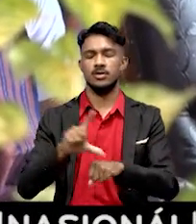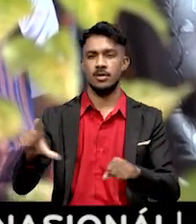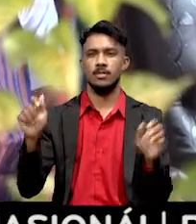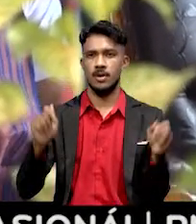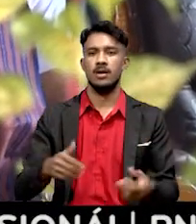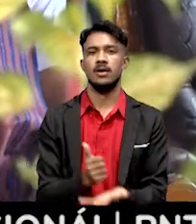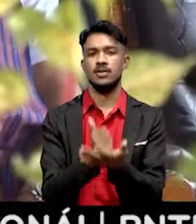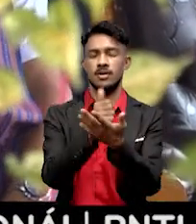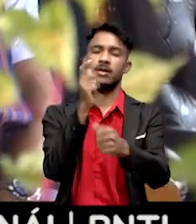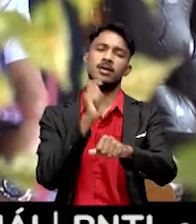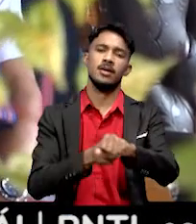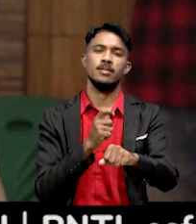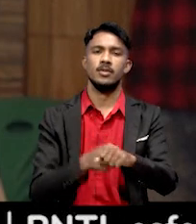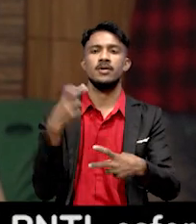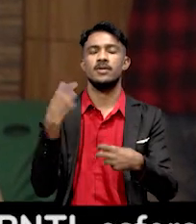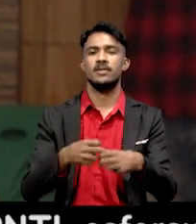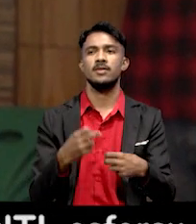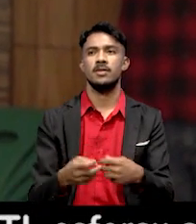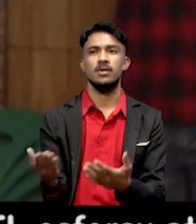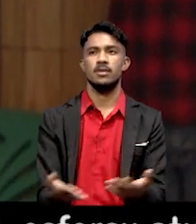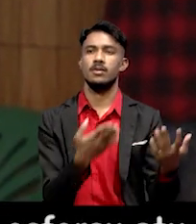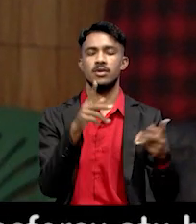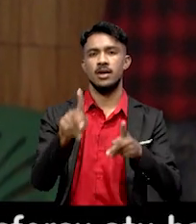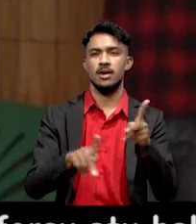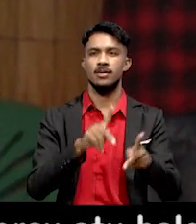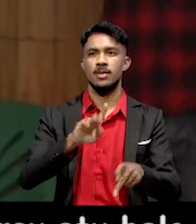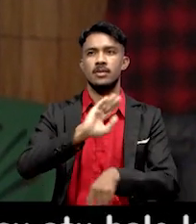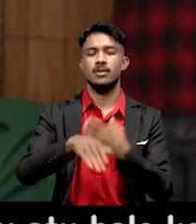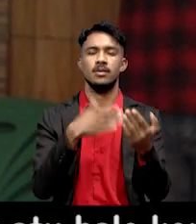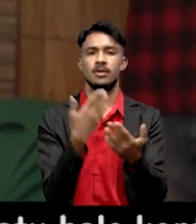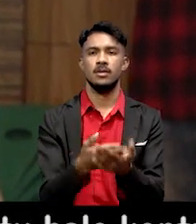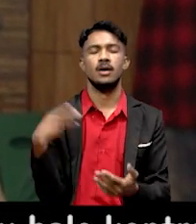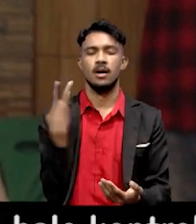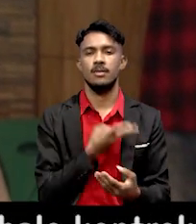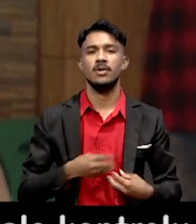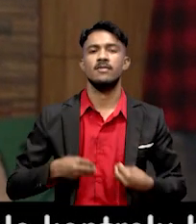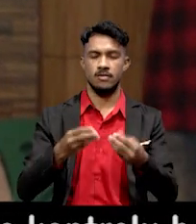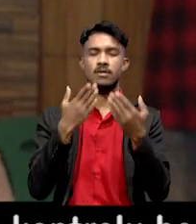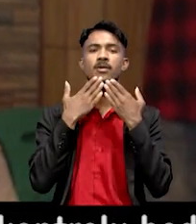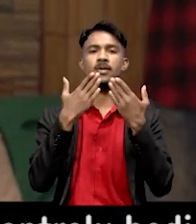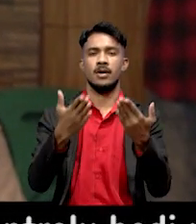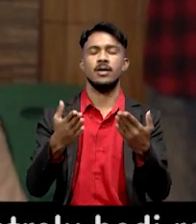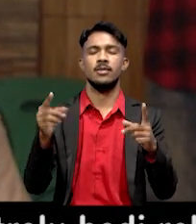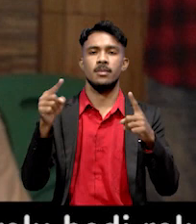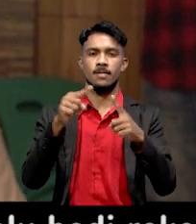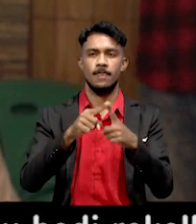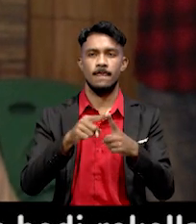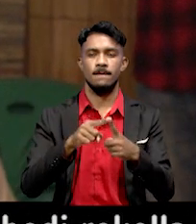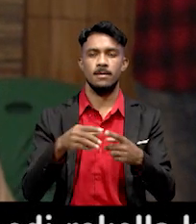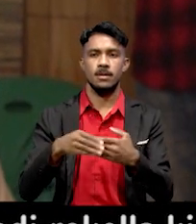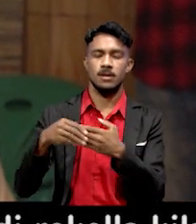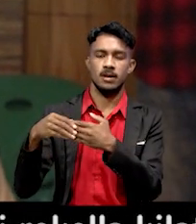tempo difisil. Dori komendari kero hotu ami agradece ba lider